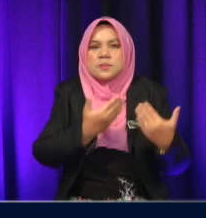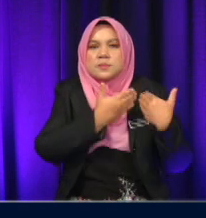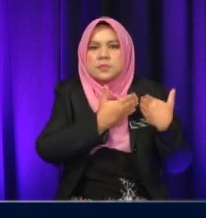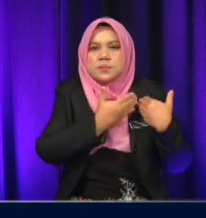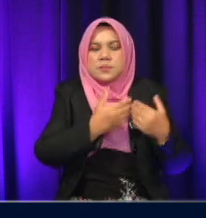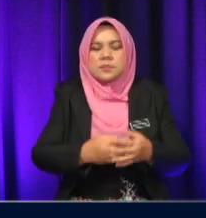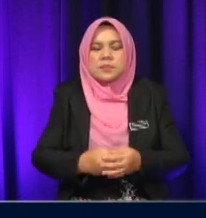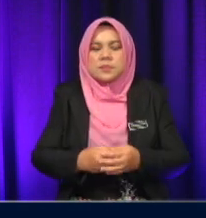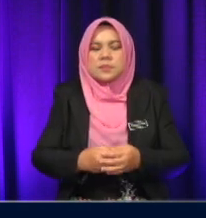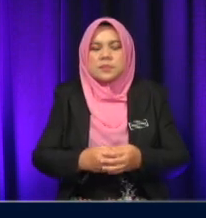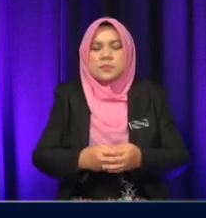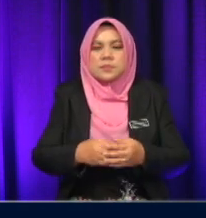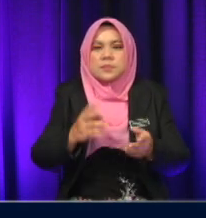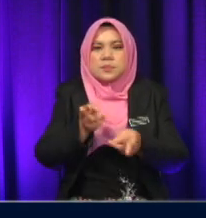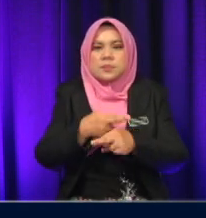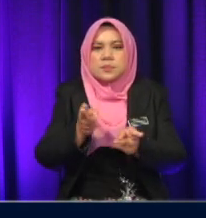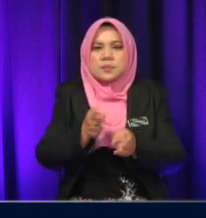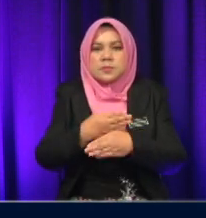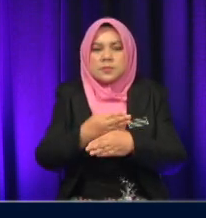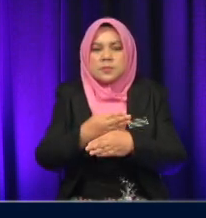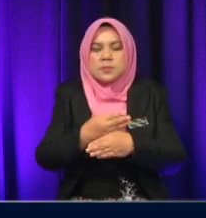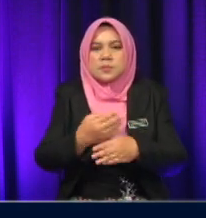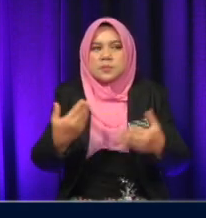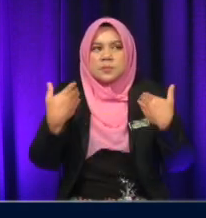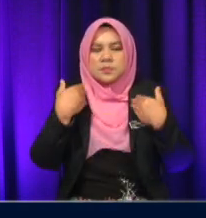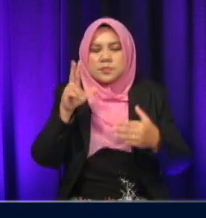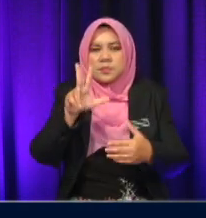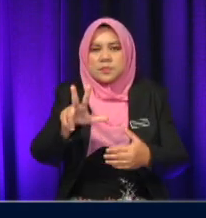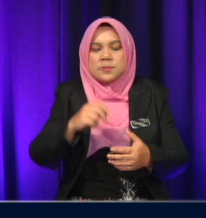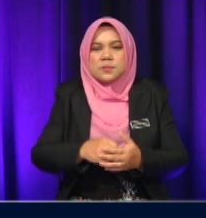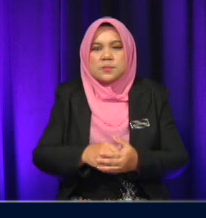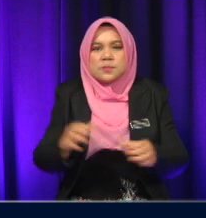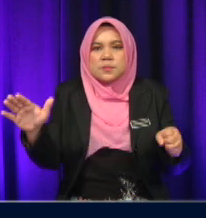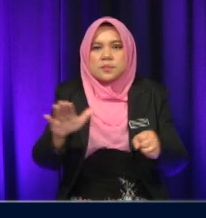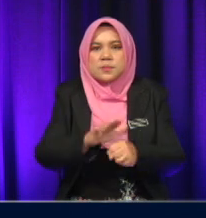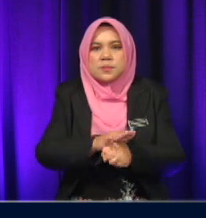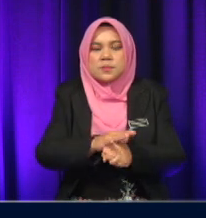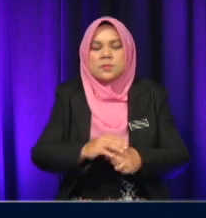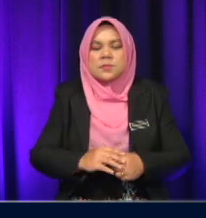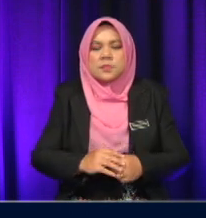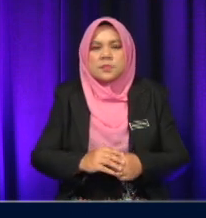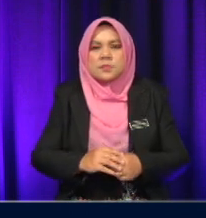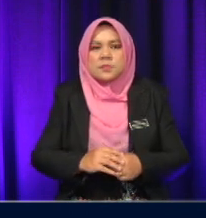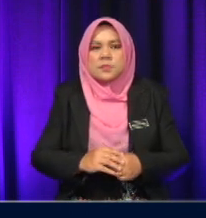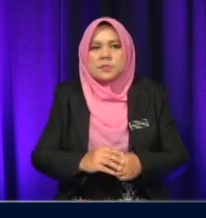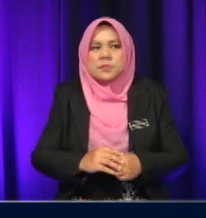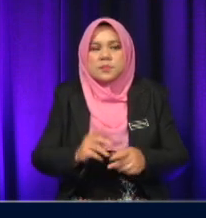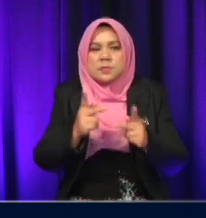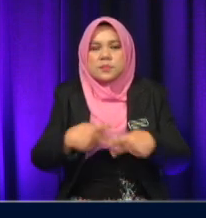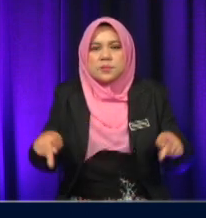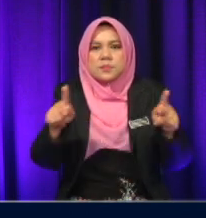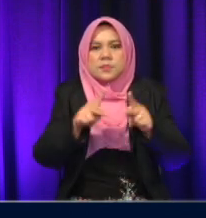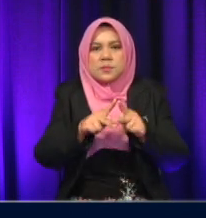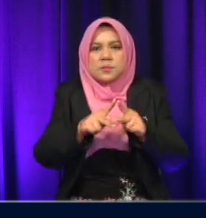bentuk dalam perniagaan ini, dia ada tiga. Memenuhi, yang pertama ya, memenuhi keperluan